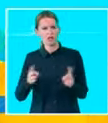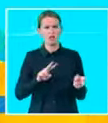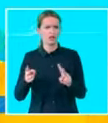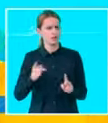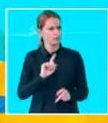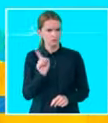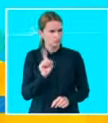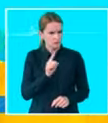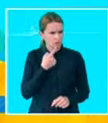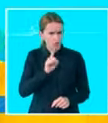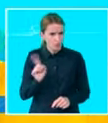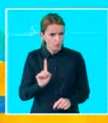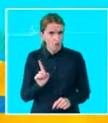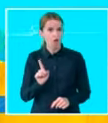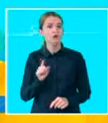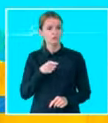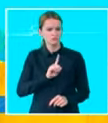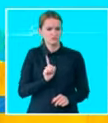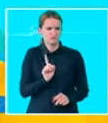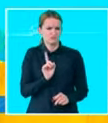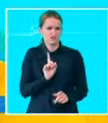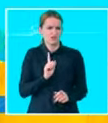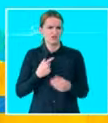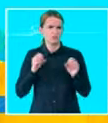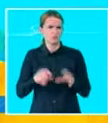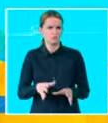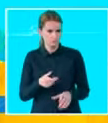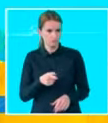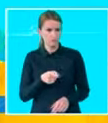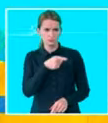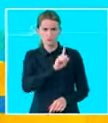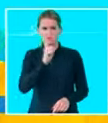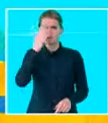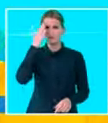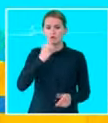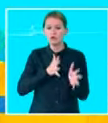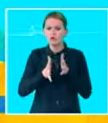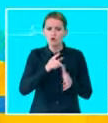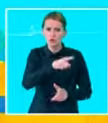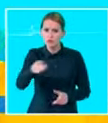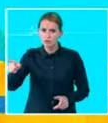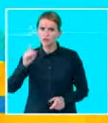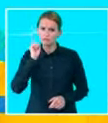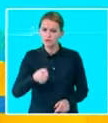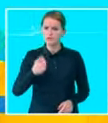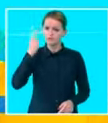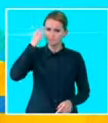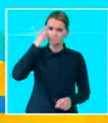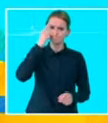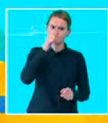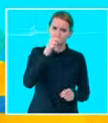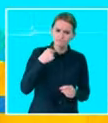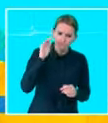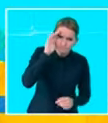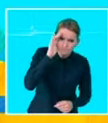органично. И второ, защото не е честно. Хората трябва да знаят какви са ти позициите, дори и те да са непопулярни. И аз винаги мога